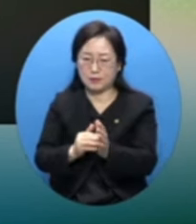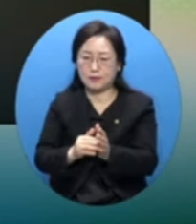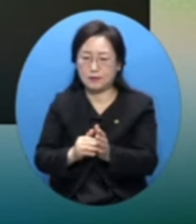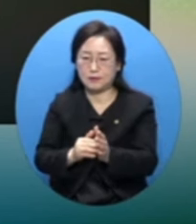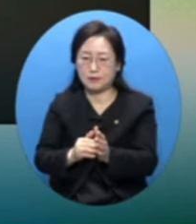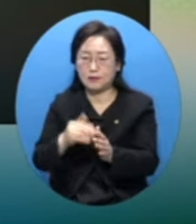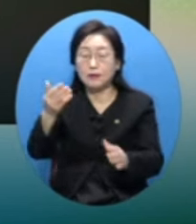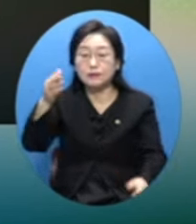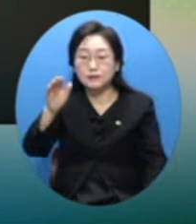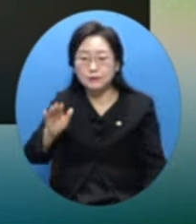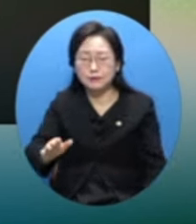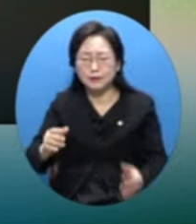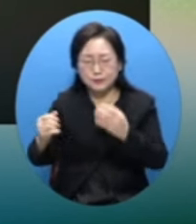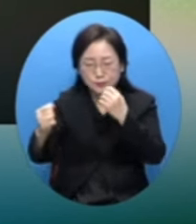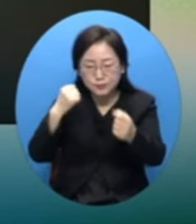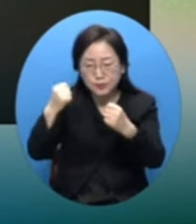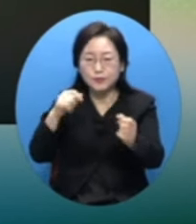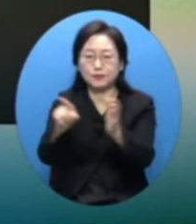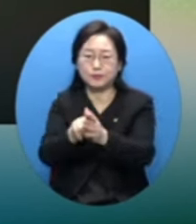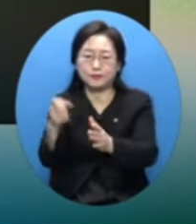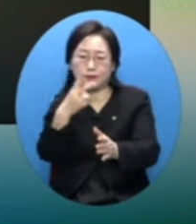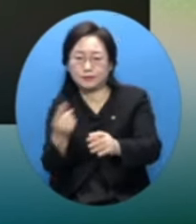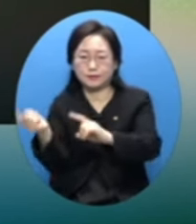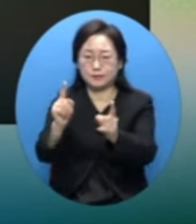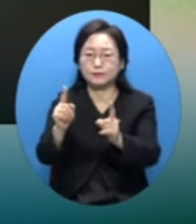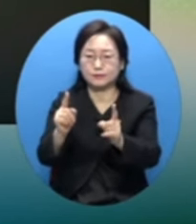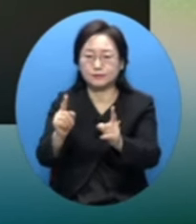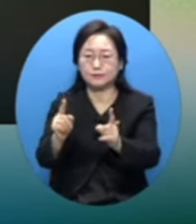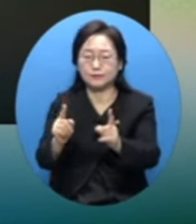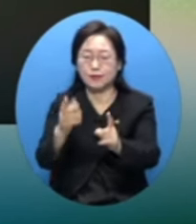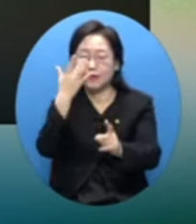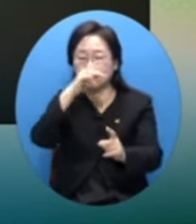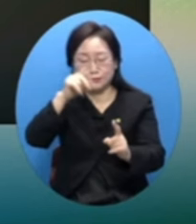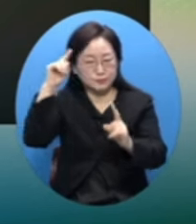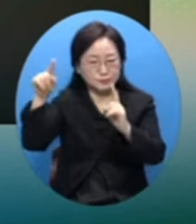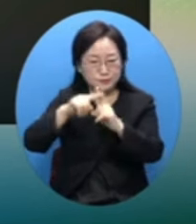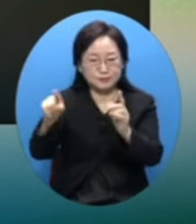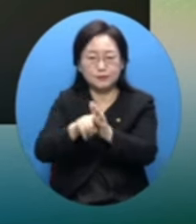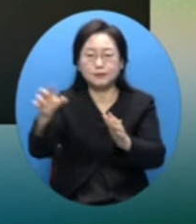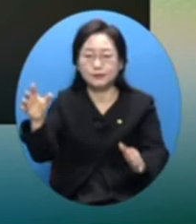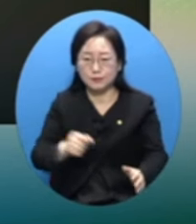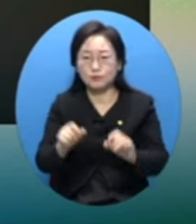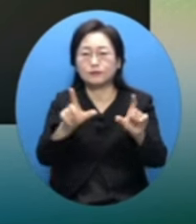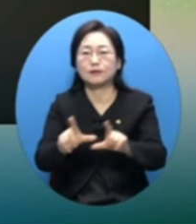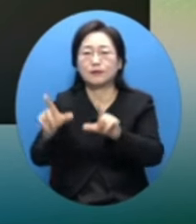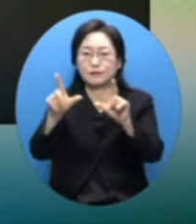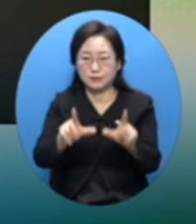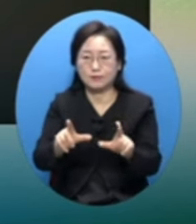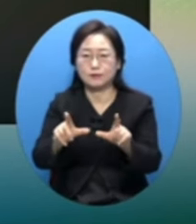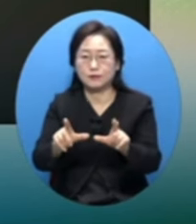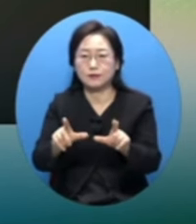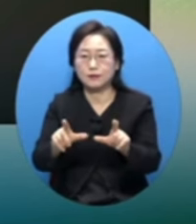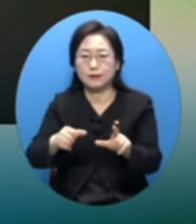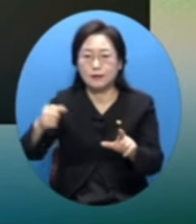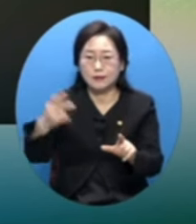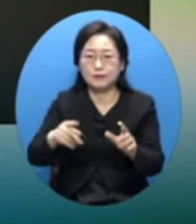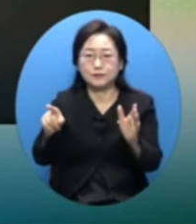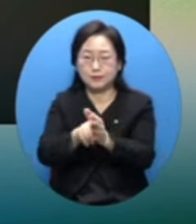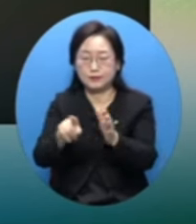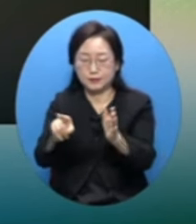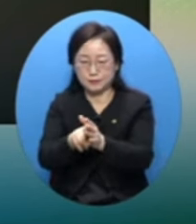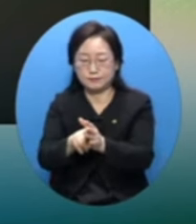같은 시련 속에서도 그런 다시 믿음으로 일어나서 이제 절대 긍정의 믿음으로 살겠다. 다시 믿음으로